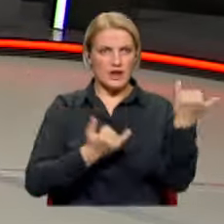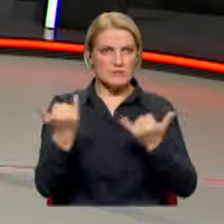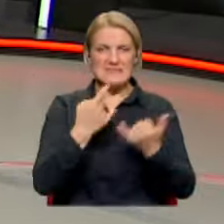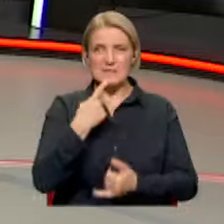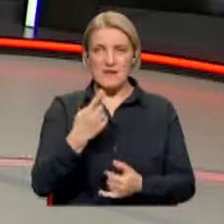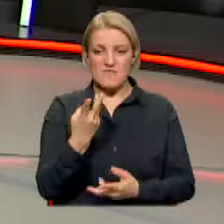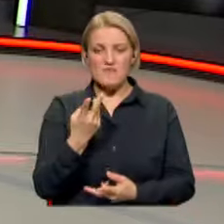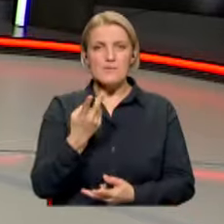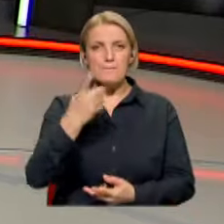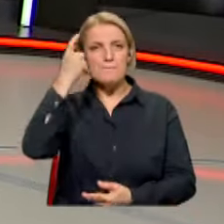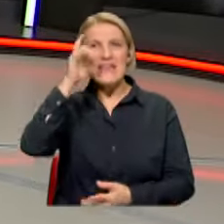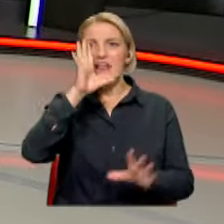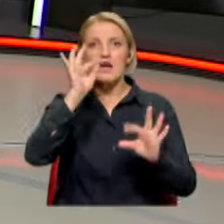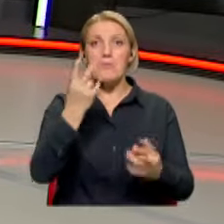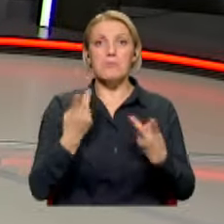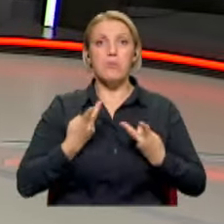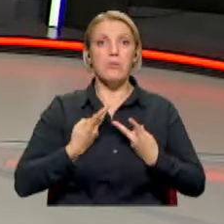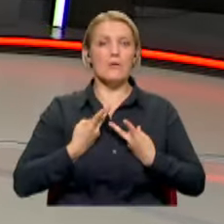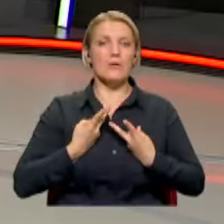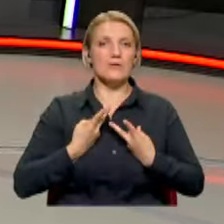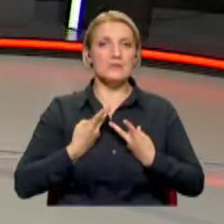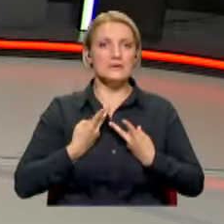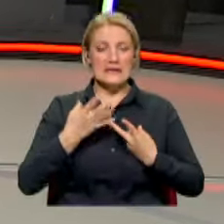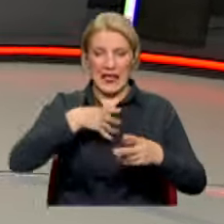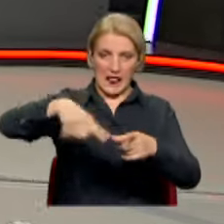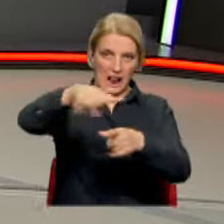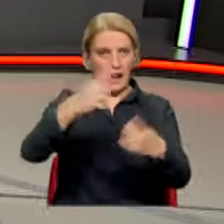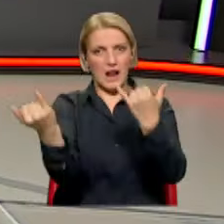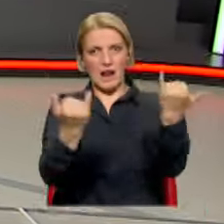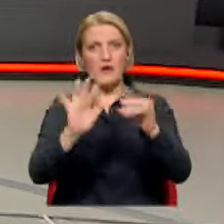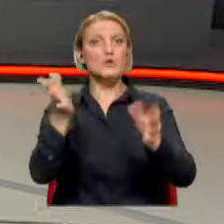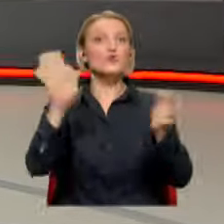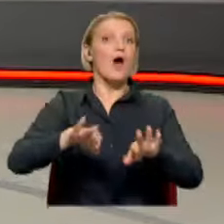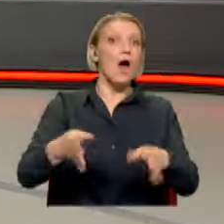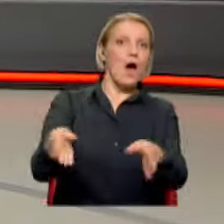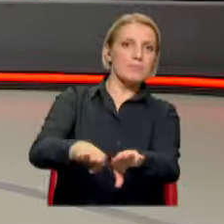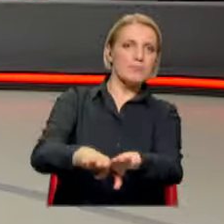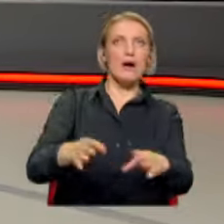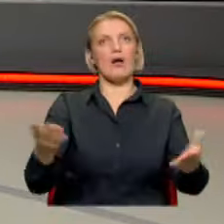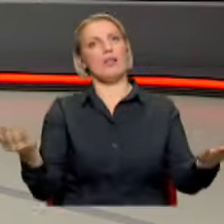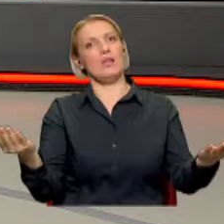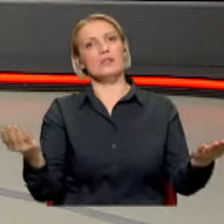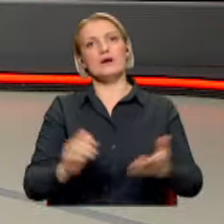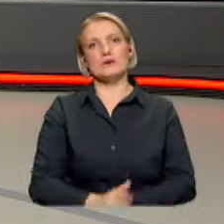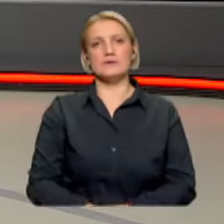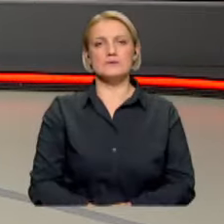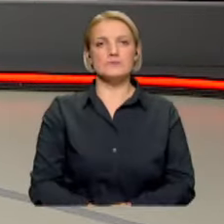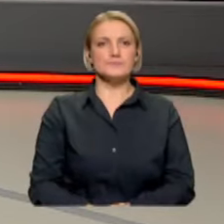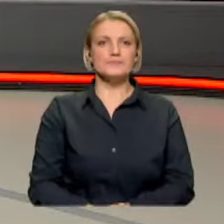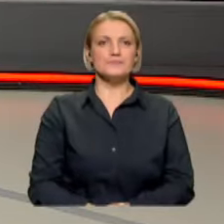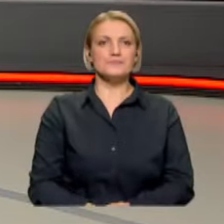veriler bizim verilerimiz sonra da kapanmış Allah Allah